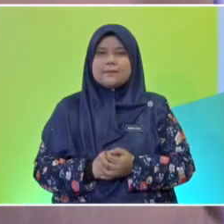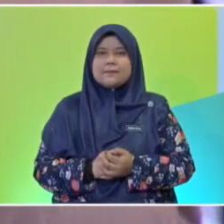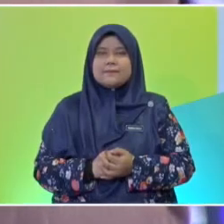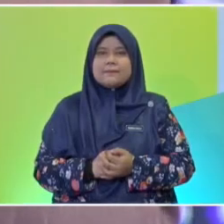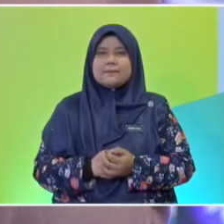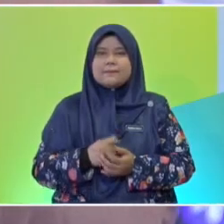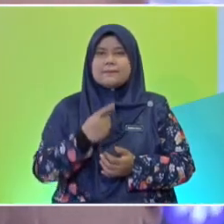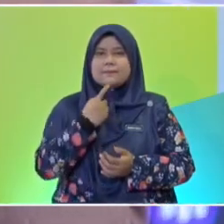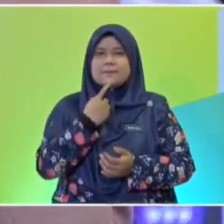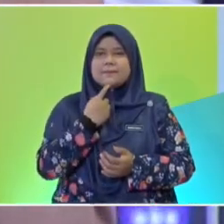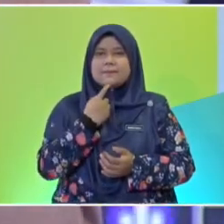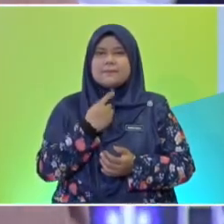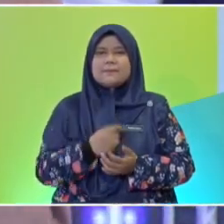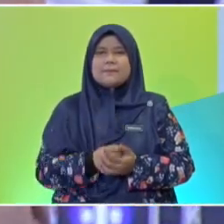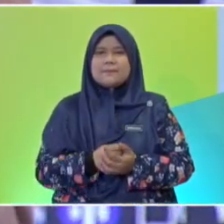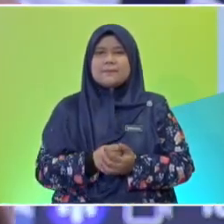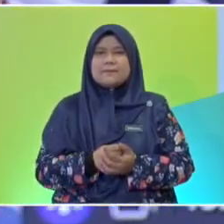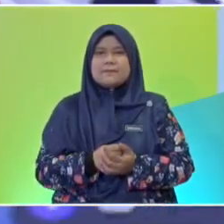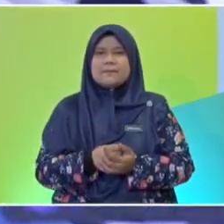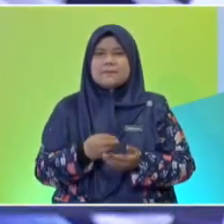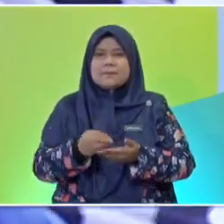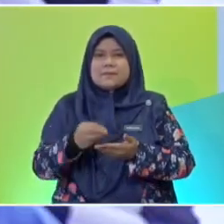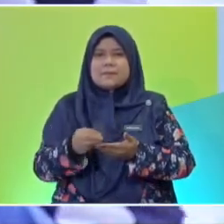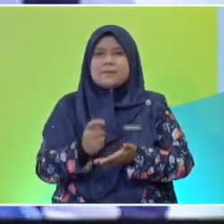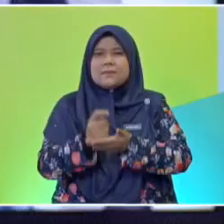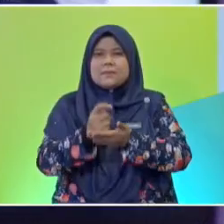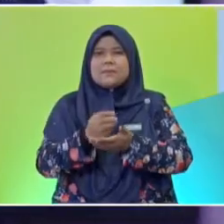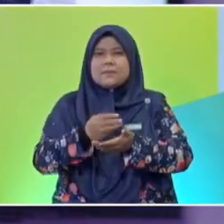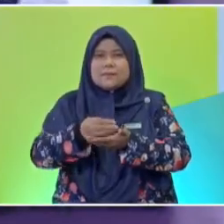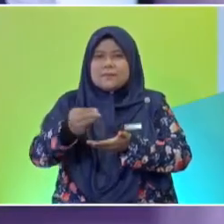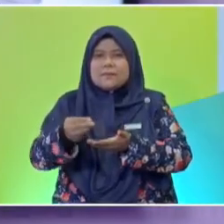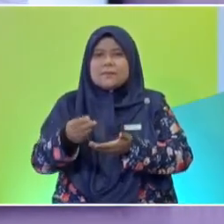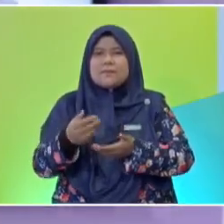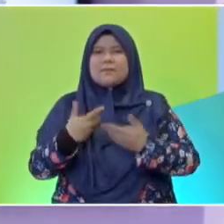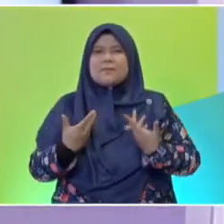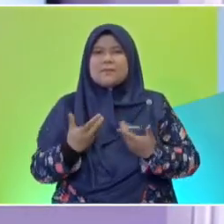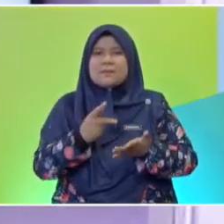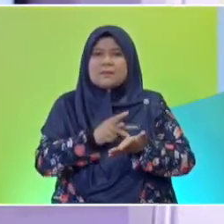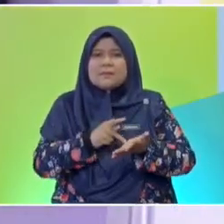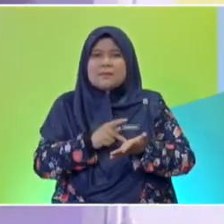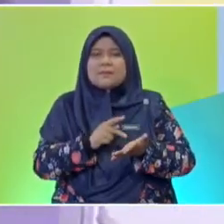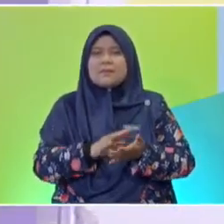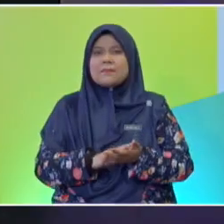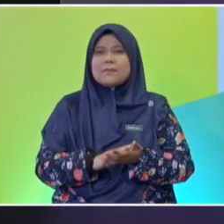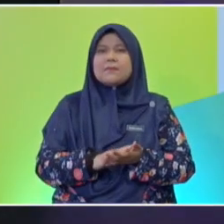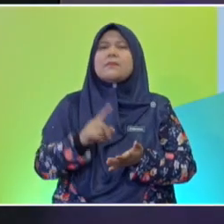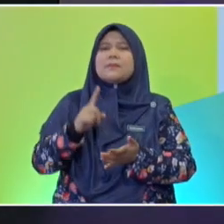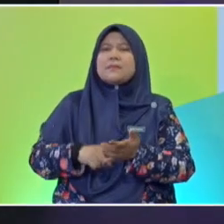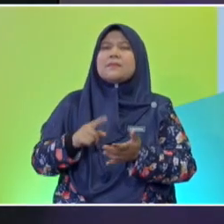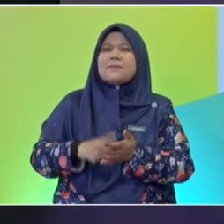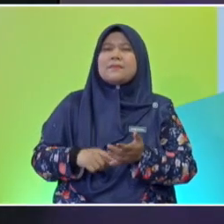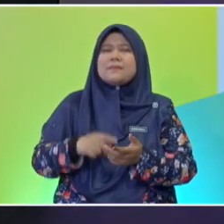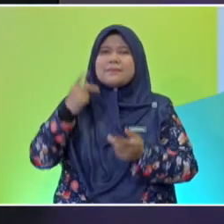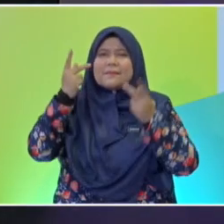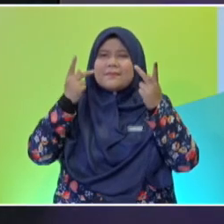Nama mama suruh Kris Tolong dia bayabil tapi macam mana Na kira nih apalagi ini yang penting